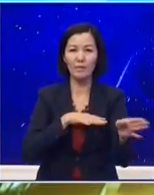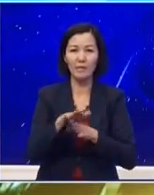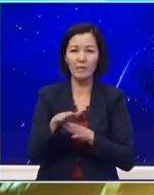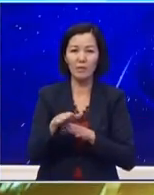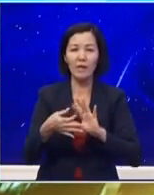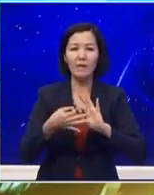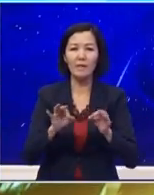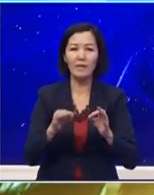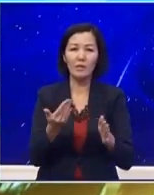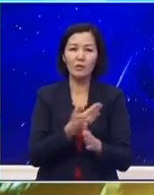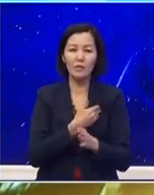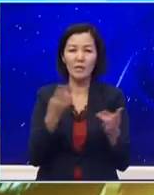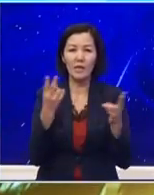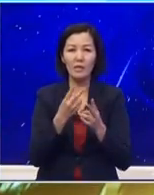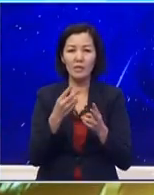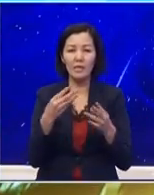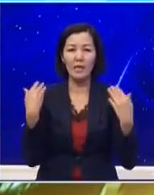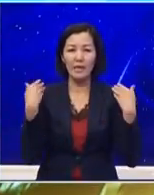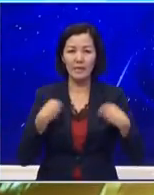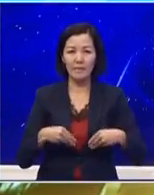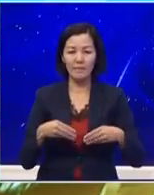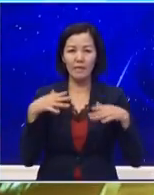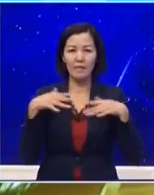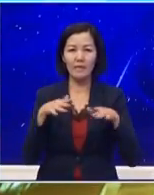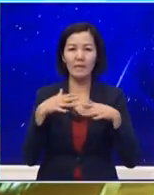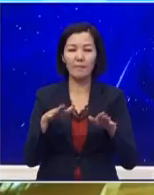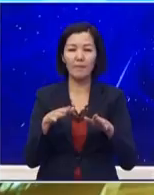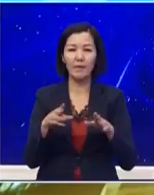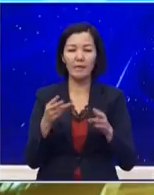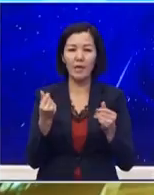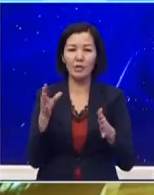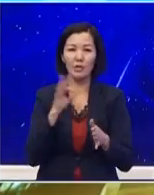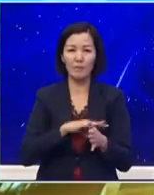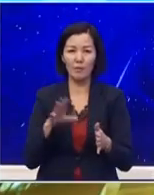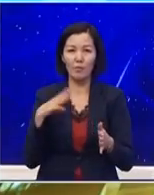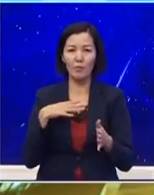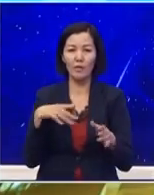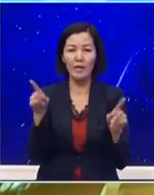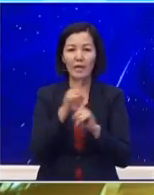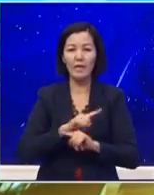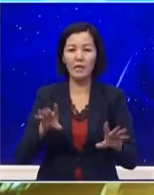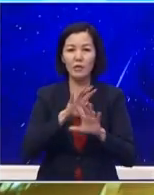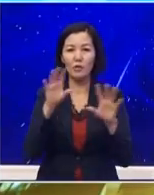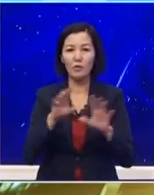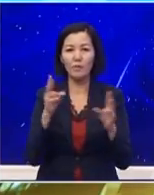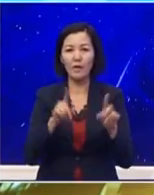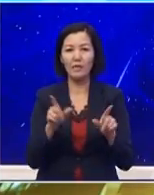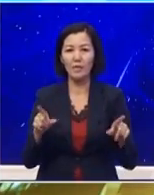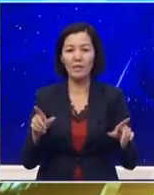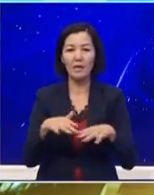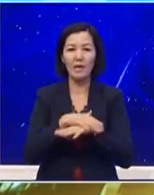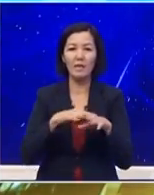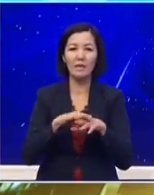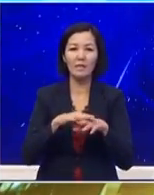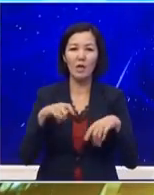Олар нарықта сұранысқа ие киімдер тігіп, нәпақаларын тауып отыр. Ерекше күтімді қажет ететін бұл жандар халықты жүннен